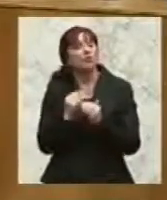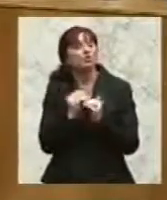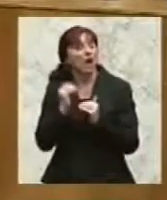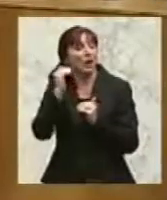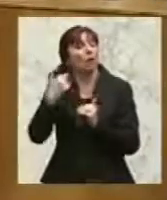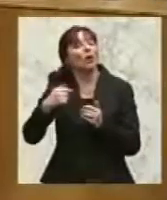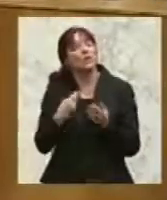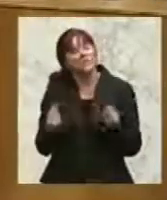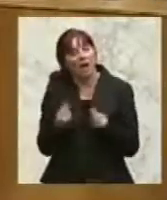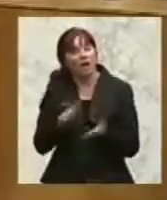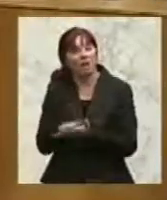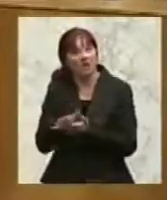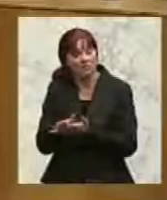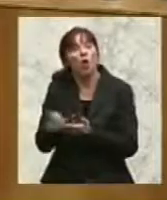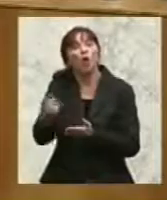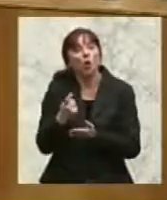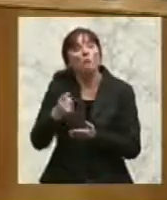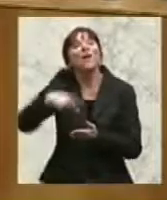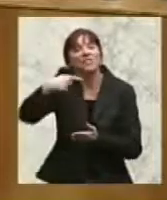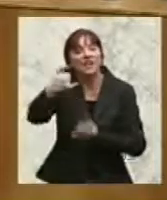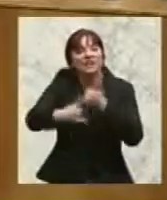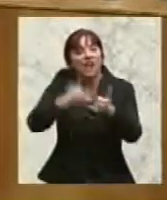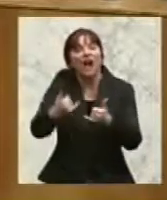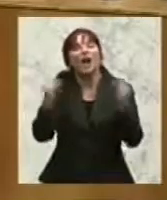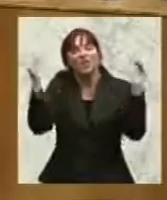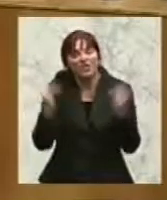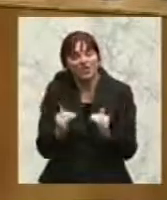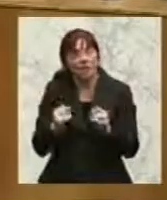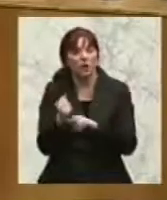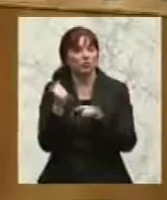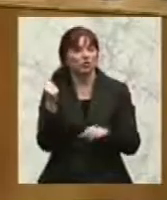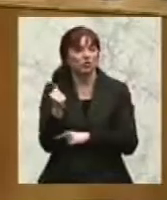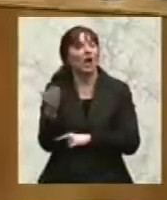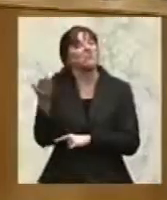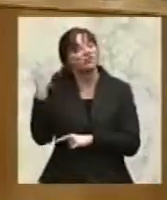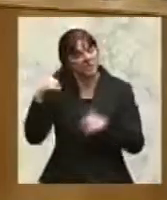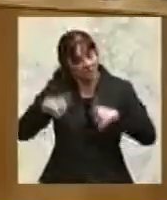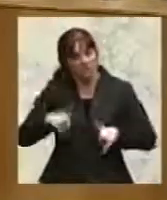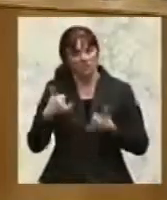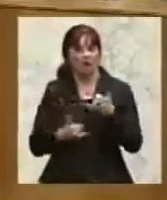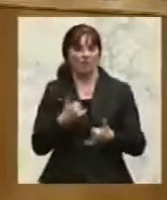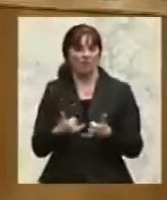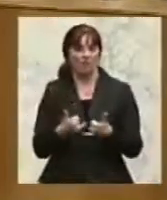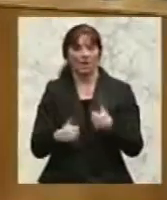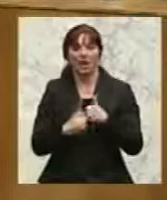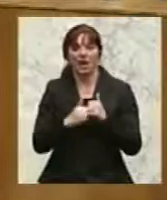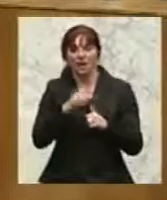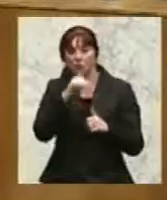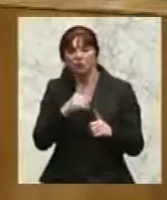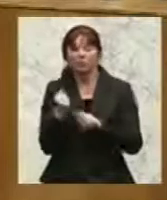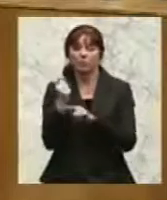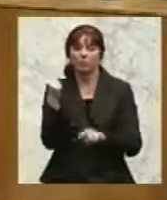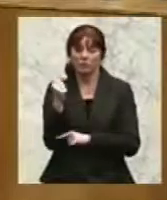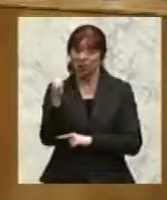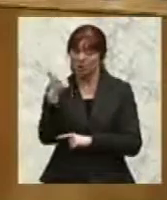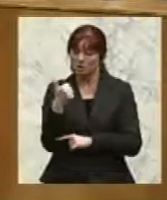Jahren weniger Budget zur Verfügung hat als selbst im Jahr 2012. Das Rechnungshofbudget besteht aber vor allem aus dem